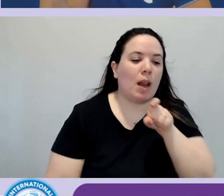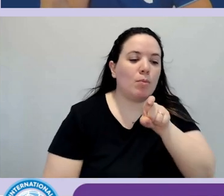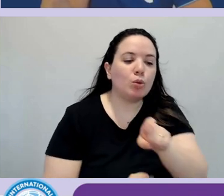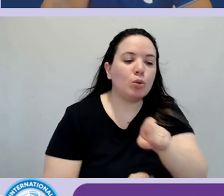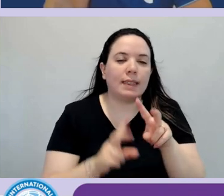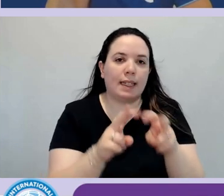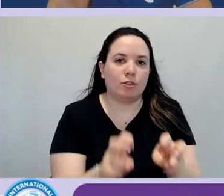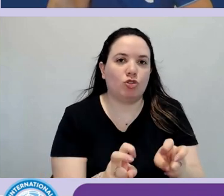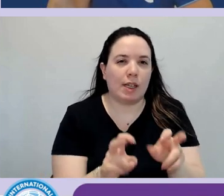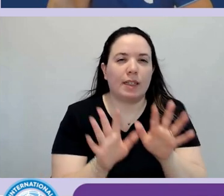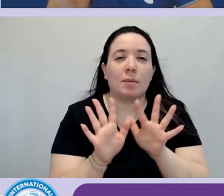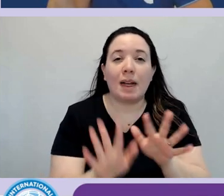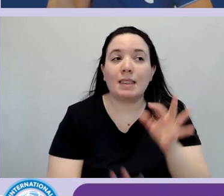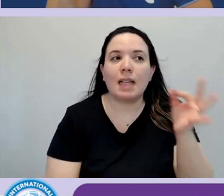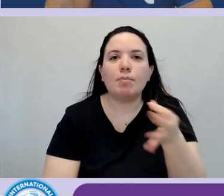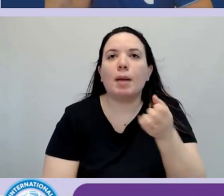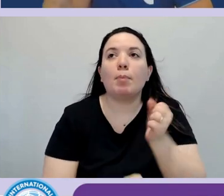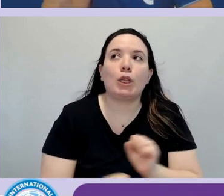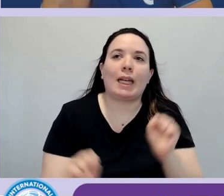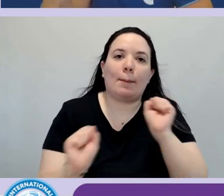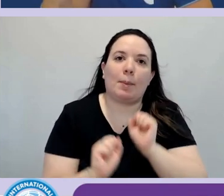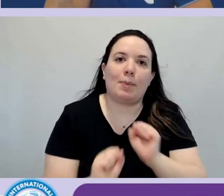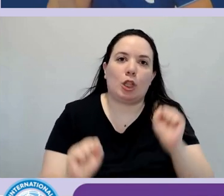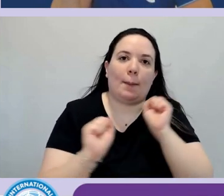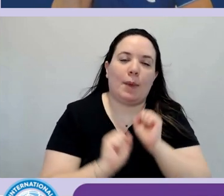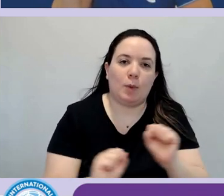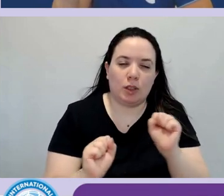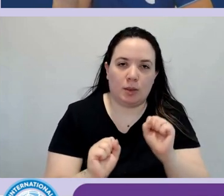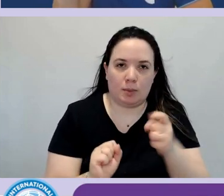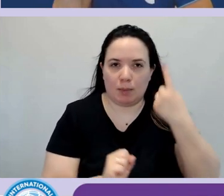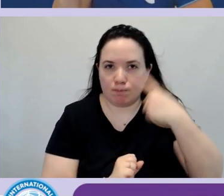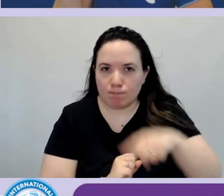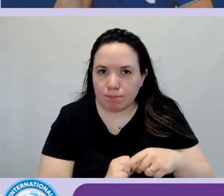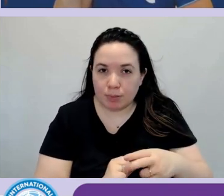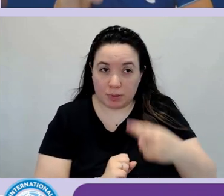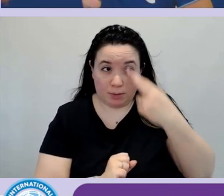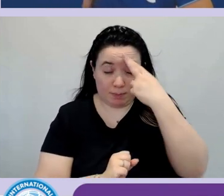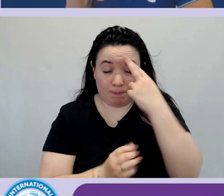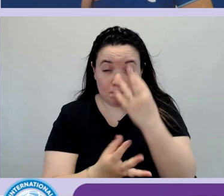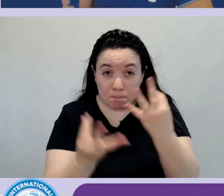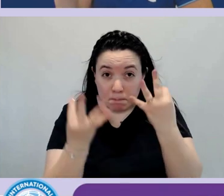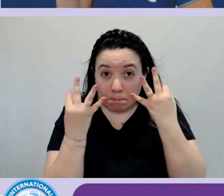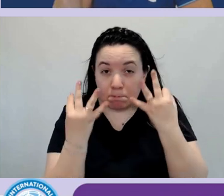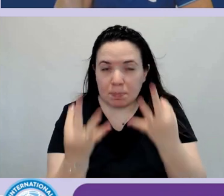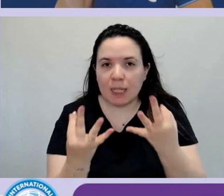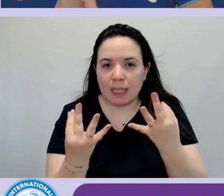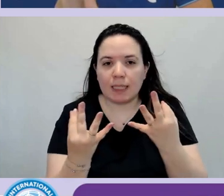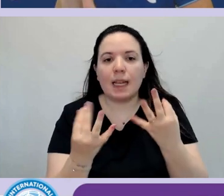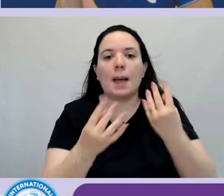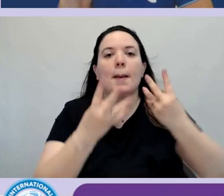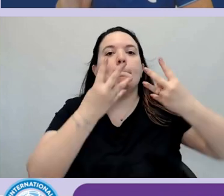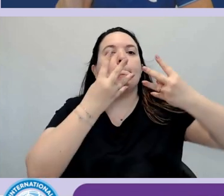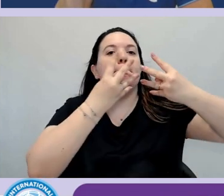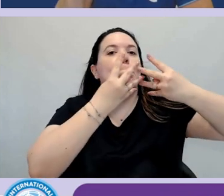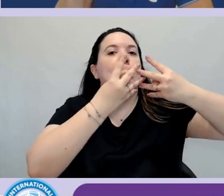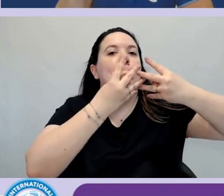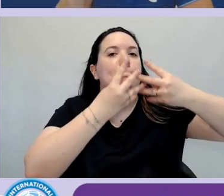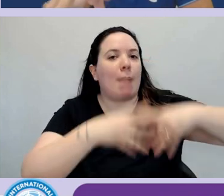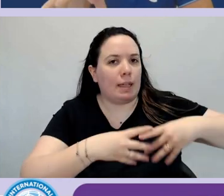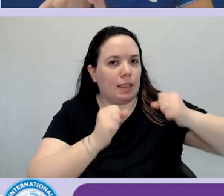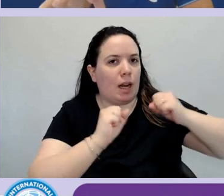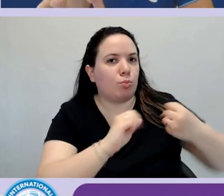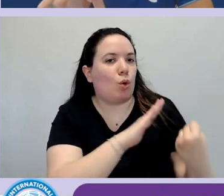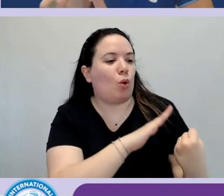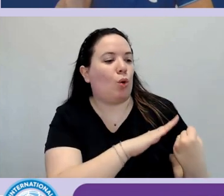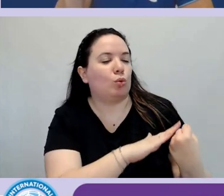ricerca Però sono sempre ipotesi quindi Ricordiamoci bene che la macchina ci potrà essere